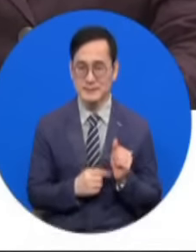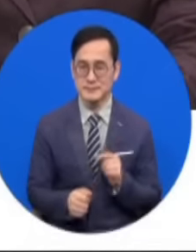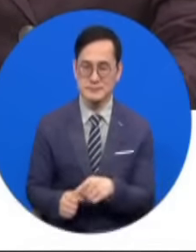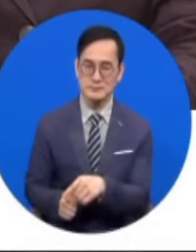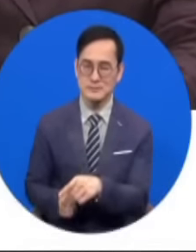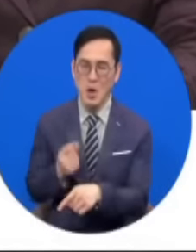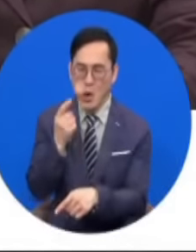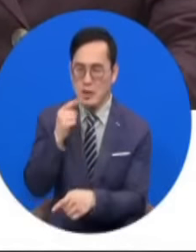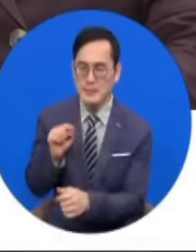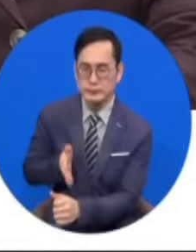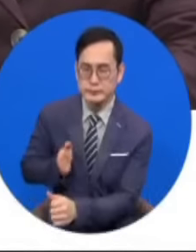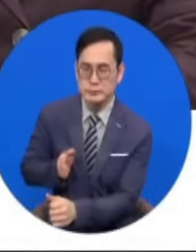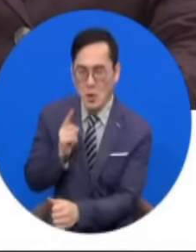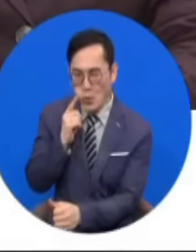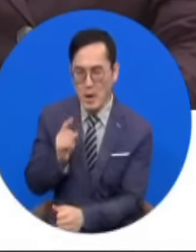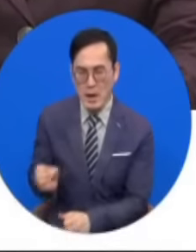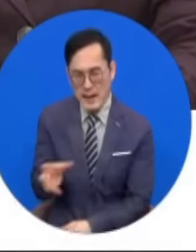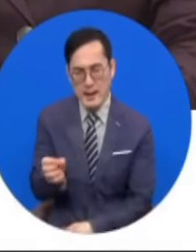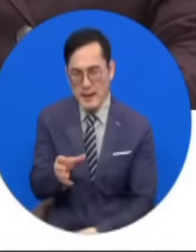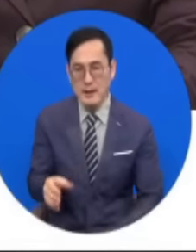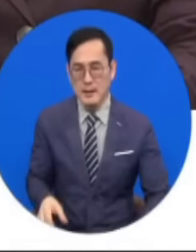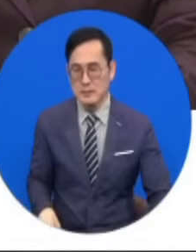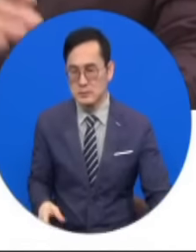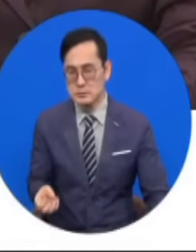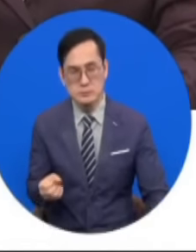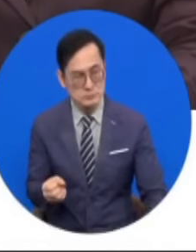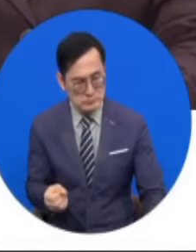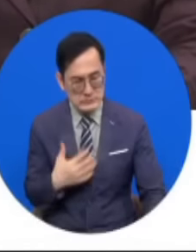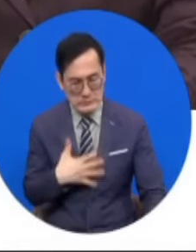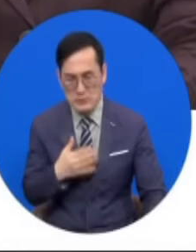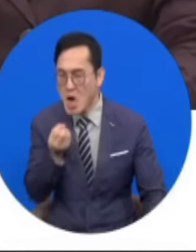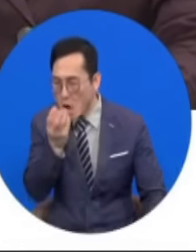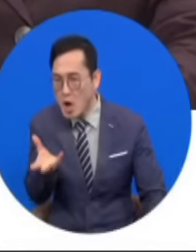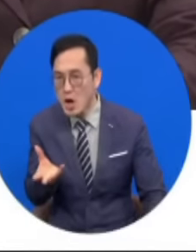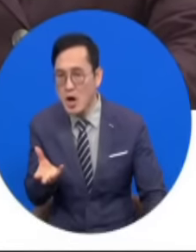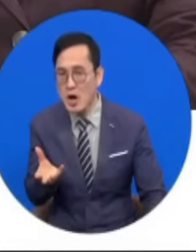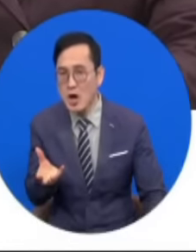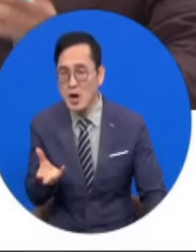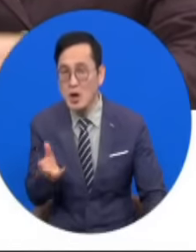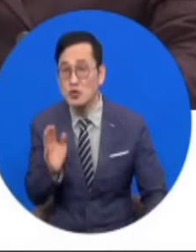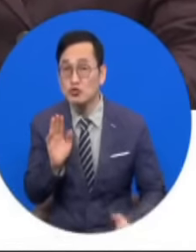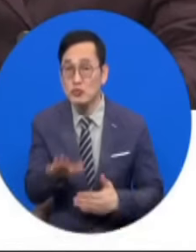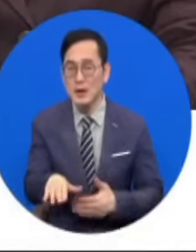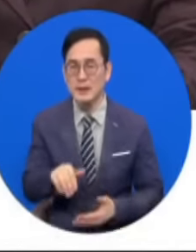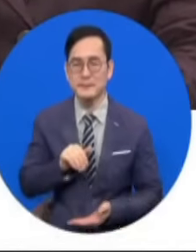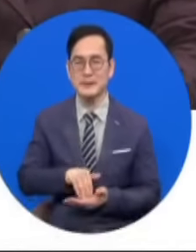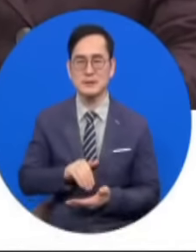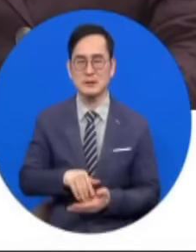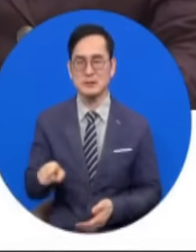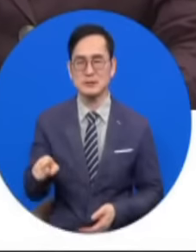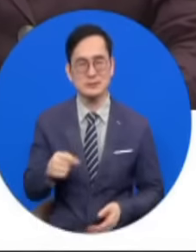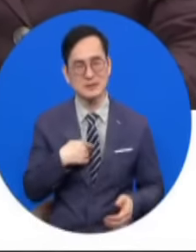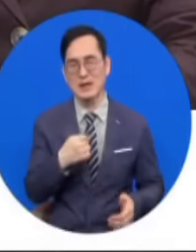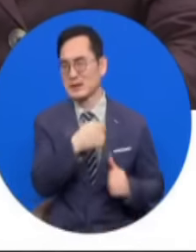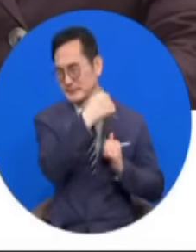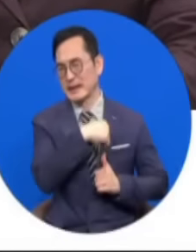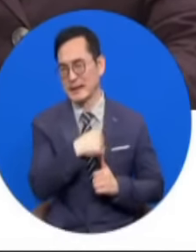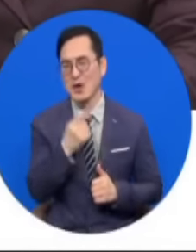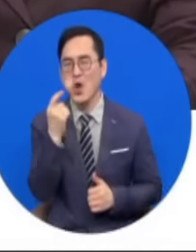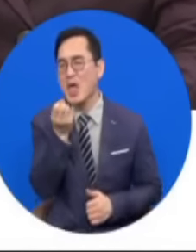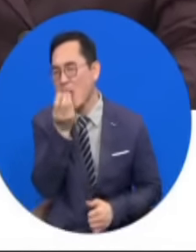다 사실이라고 한다면 진술했던 당사자들의 이게 내용이 다 뒤집히는 거 아닙니까 과연 이게 재판에 어떤 영향을